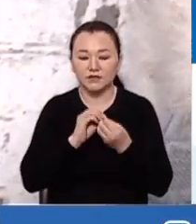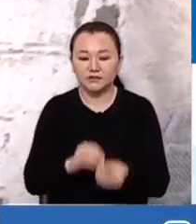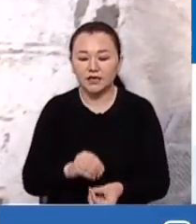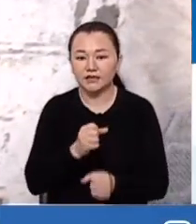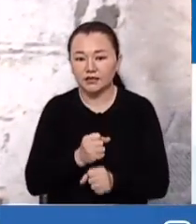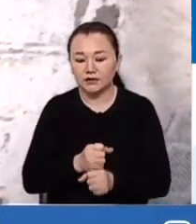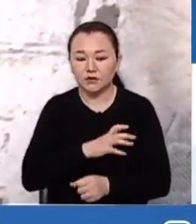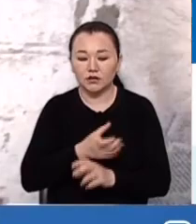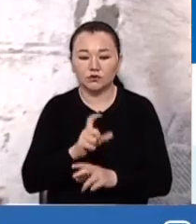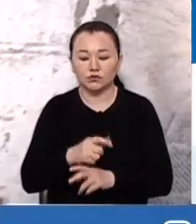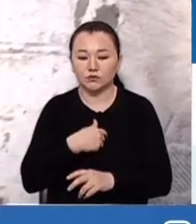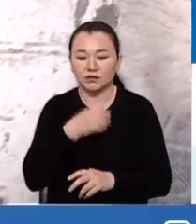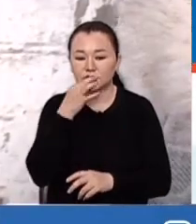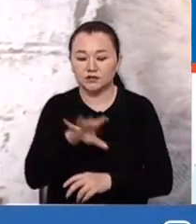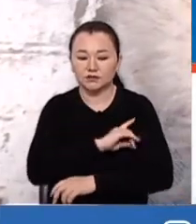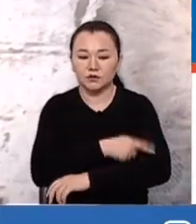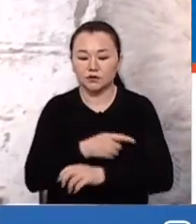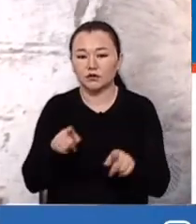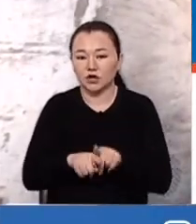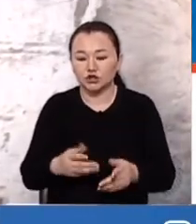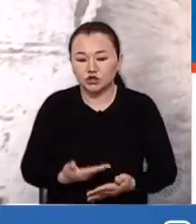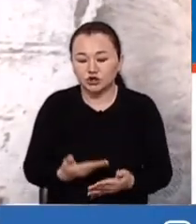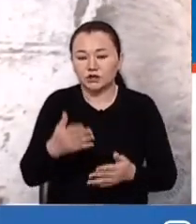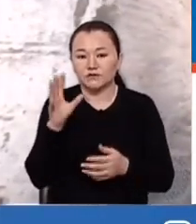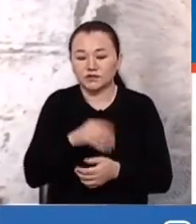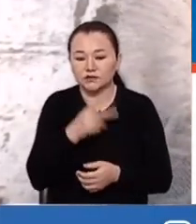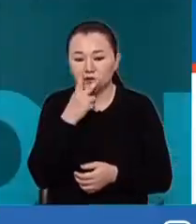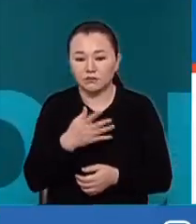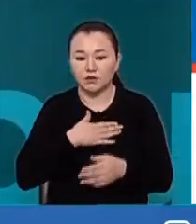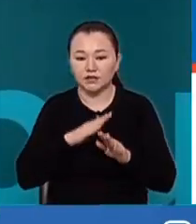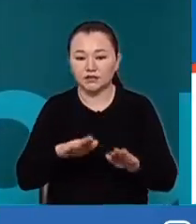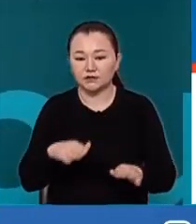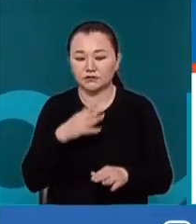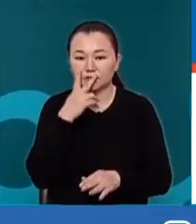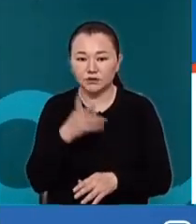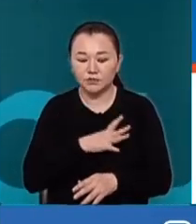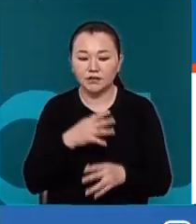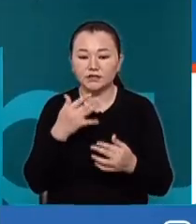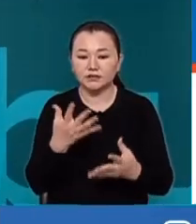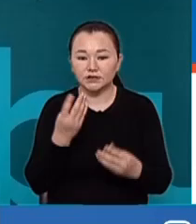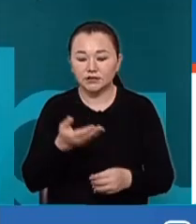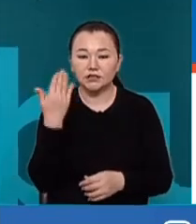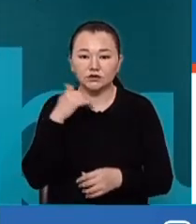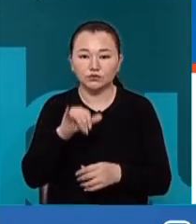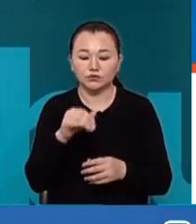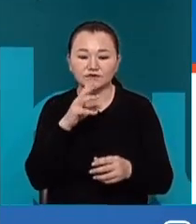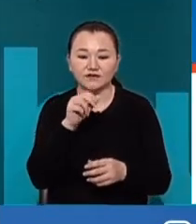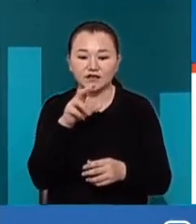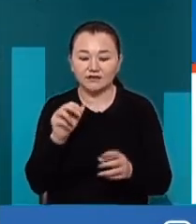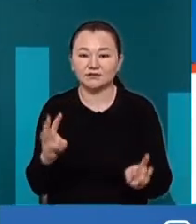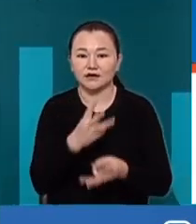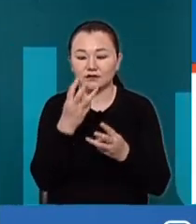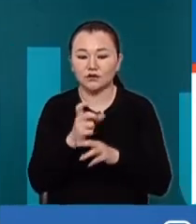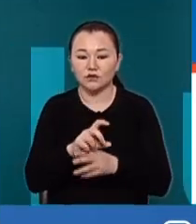закатывать. Мне это очень сильно не понравилось, такая жизнь. Тем более, на все на это смотрели мои дети. Несколько дней назад у Светланы сгорел дом, который